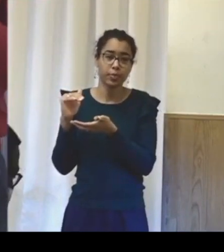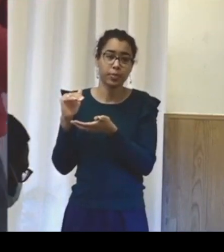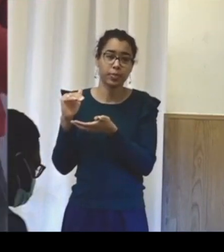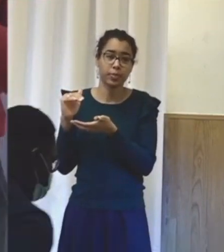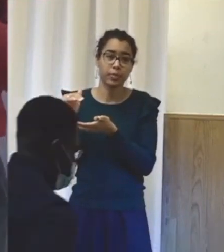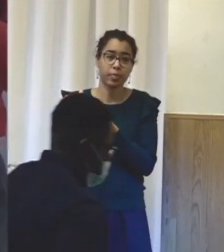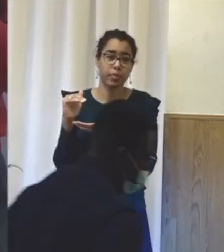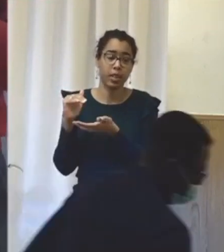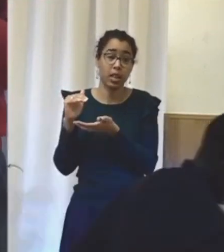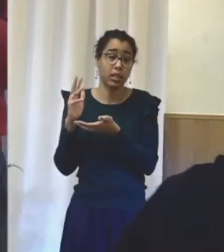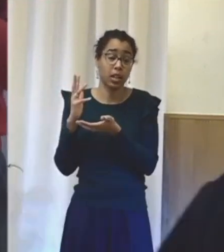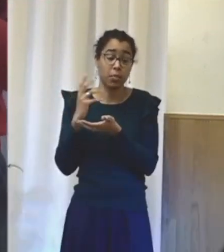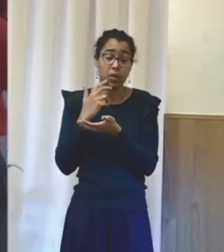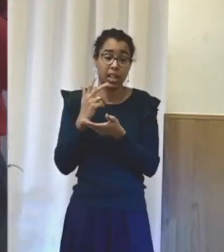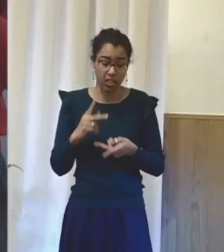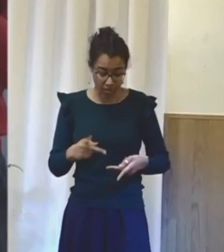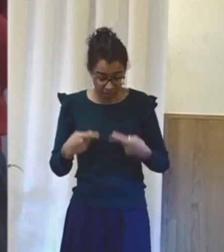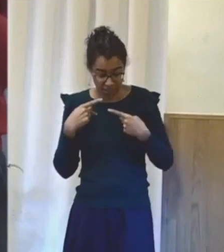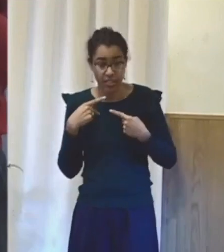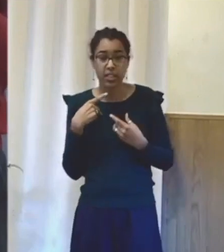qu'ils chérissent peut-être par